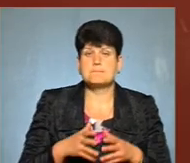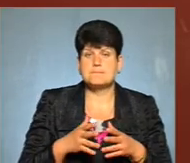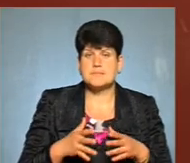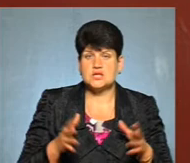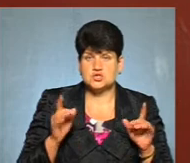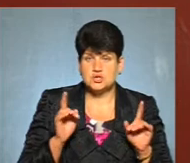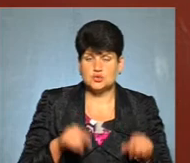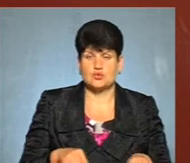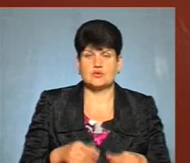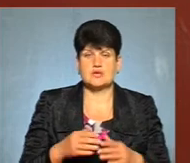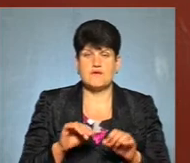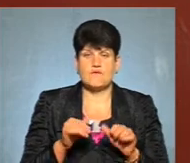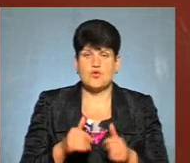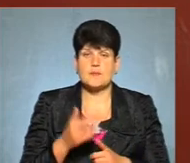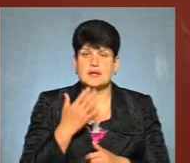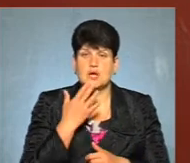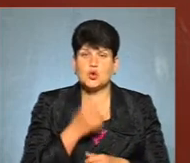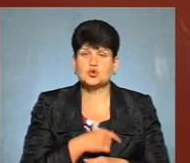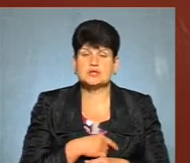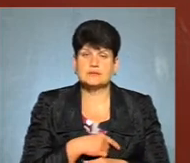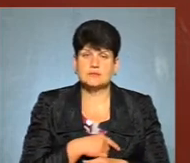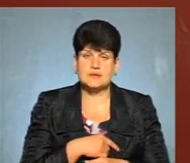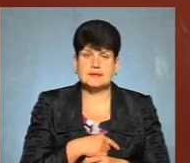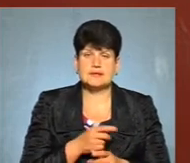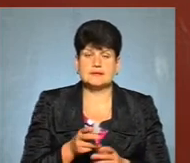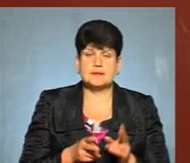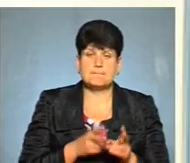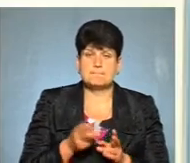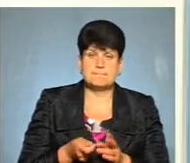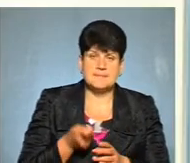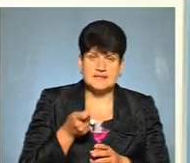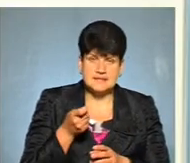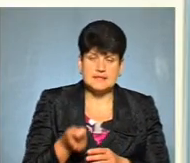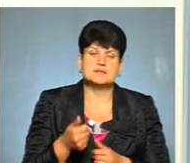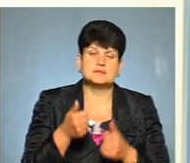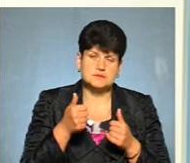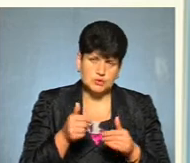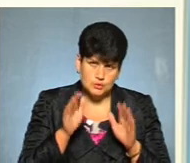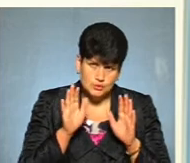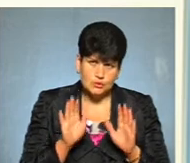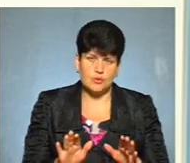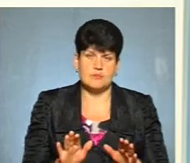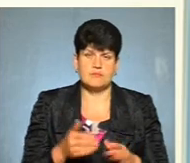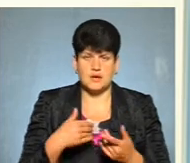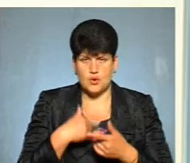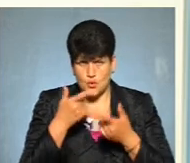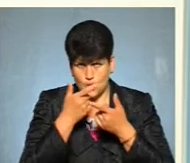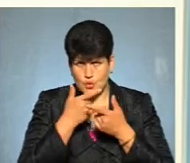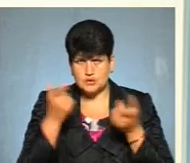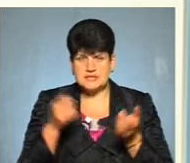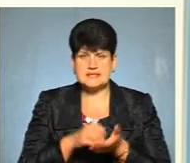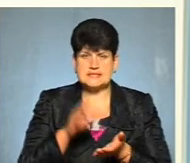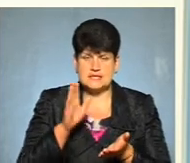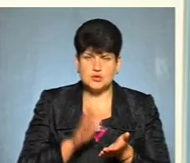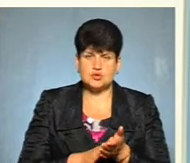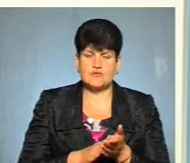ж форма народної демократії, так звані петиції. Добре, ми оголосили, зареєстрували